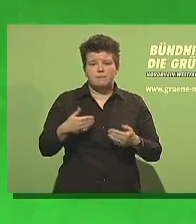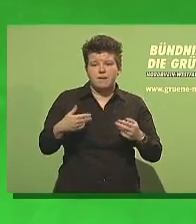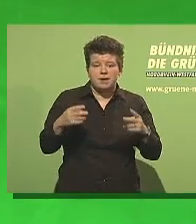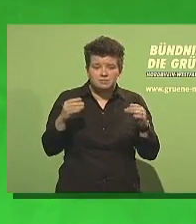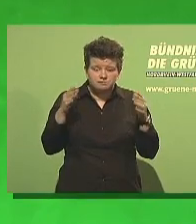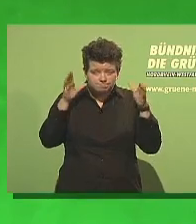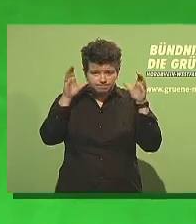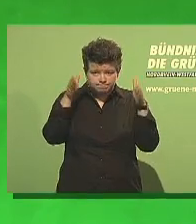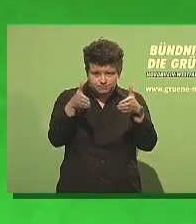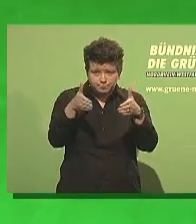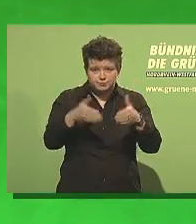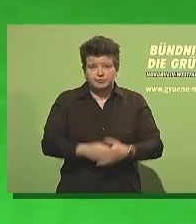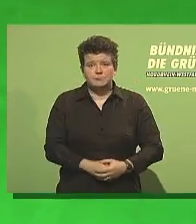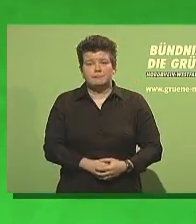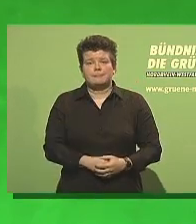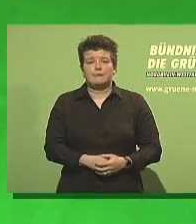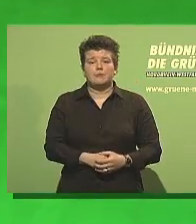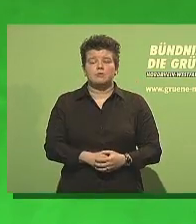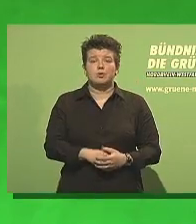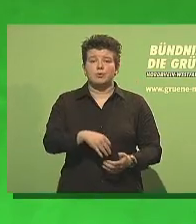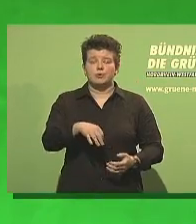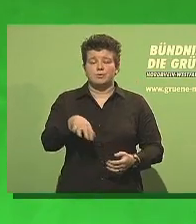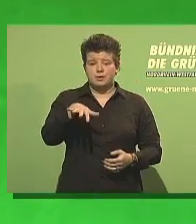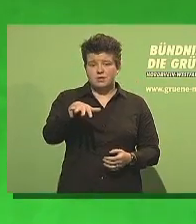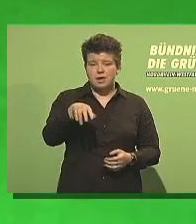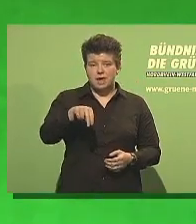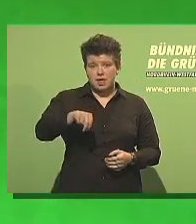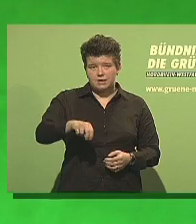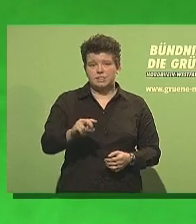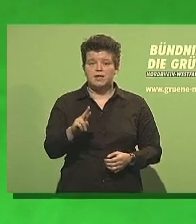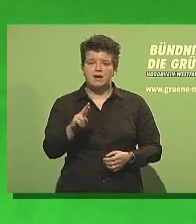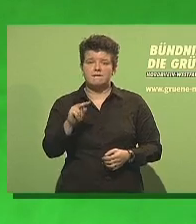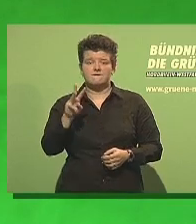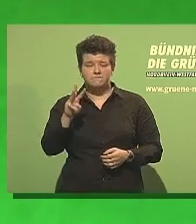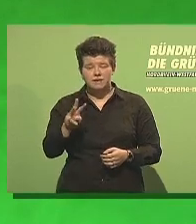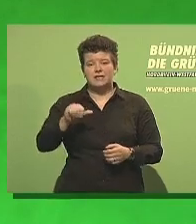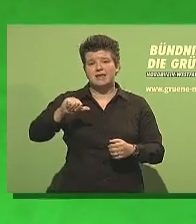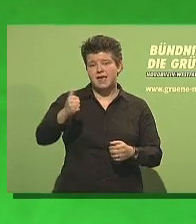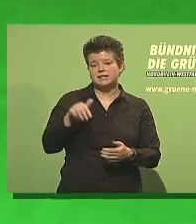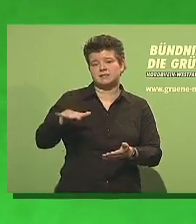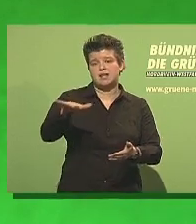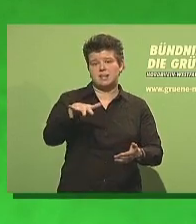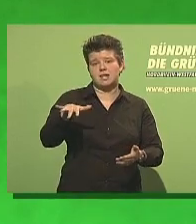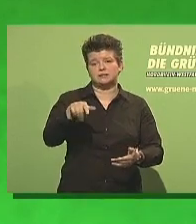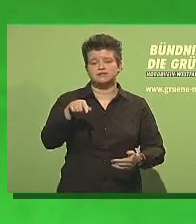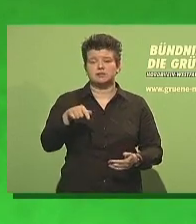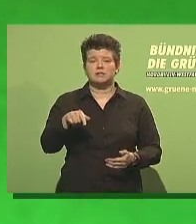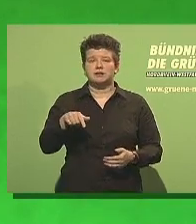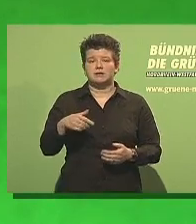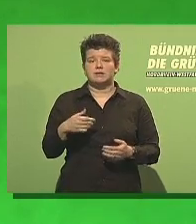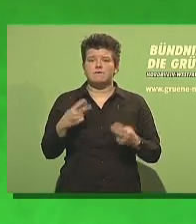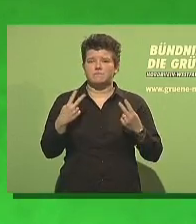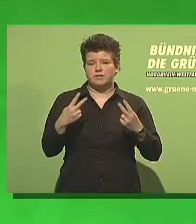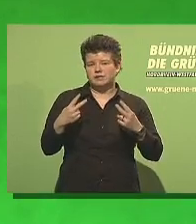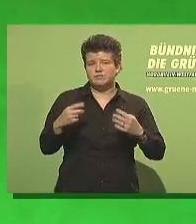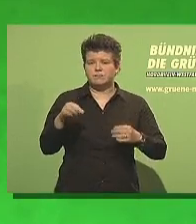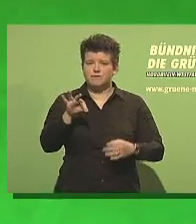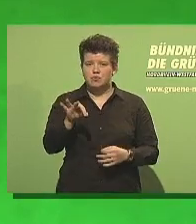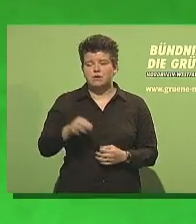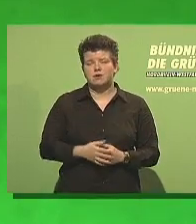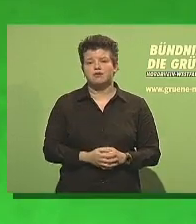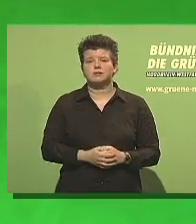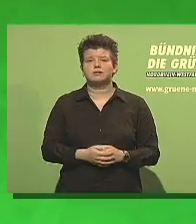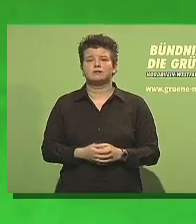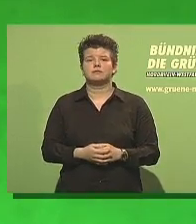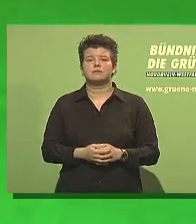Nordrhein-Westfalen das erste Land, was überhaupt ein Verbraucherschutzministerium geschaffen hat. Und ich war damals die erste Verbraucherschutzministerin. Renate Künast war ein